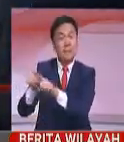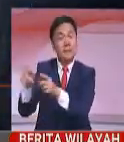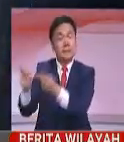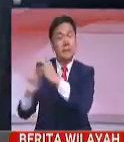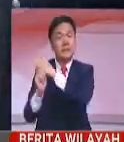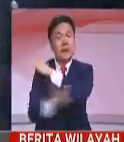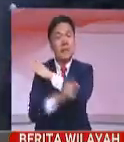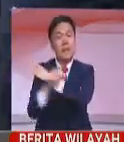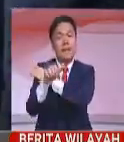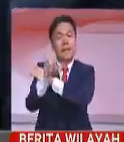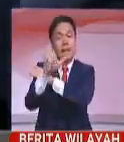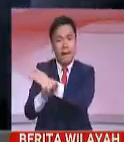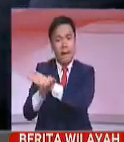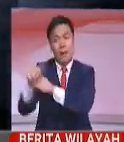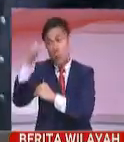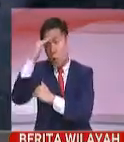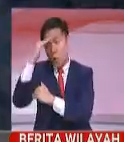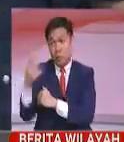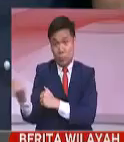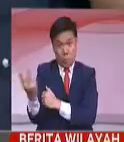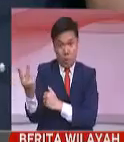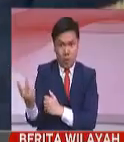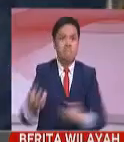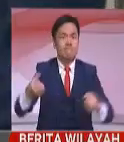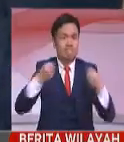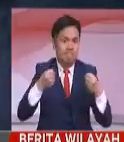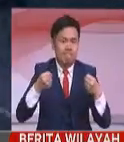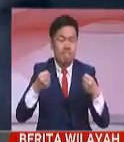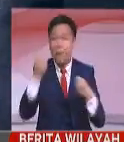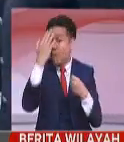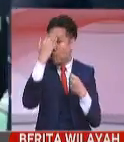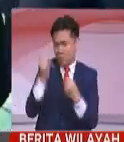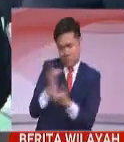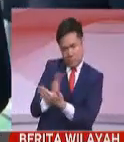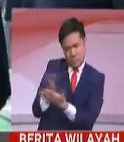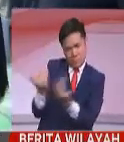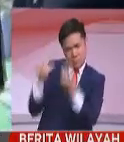Semua suspek direman 4 hari bagi membantu siasatan